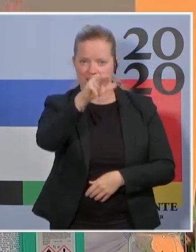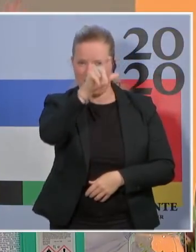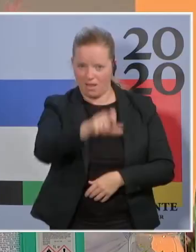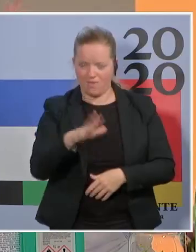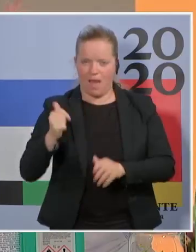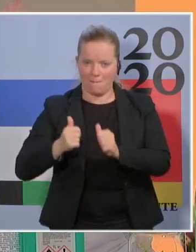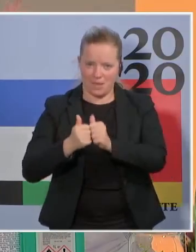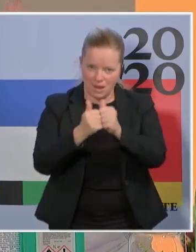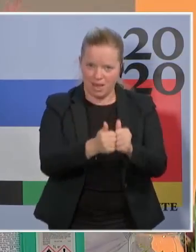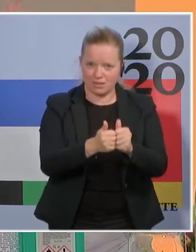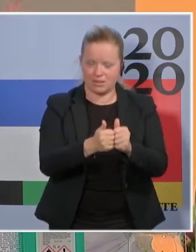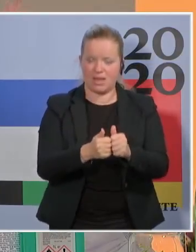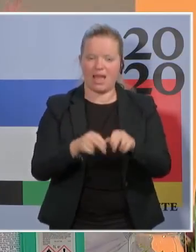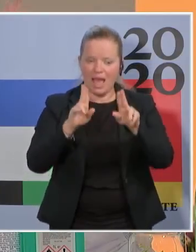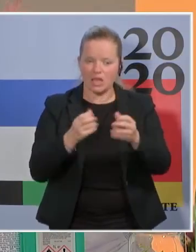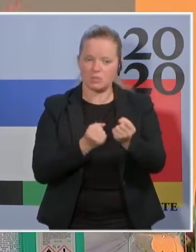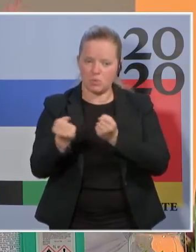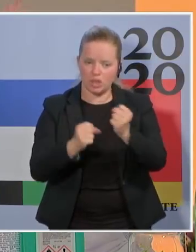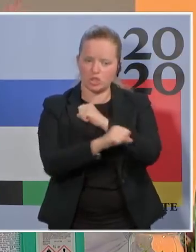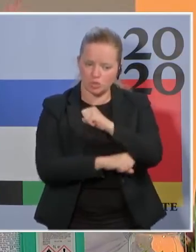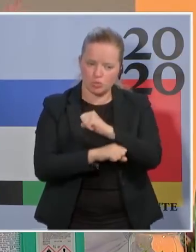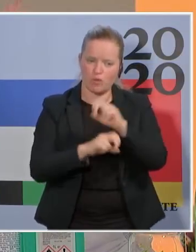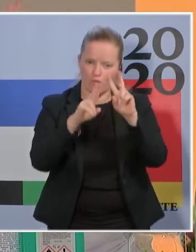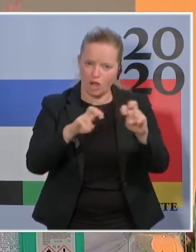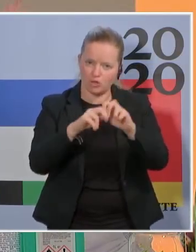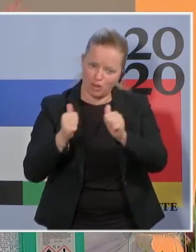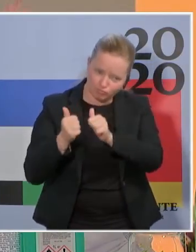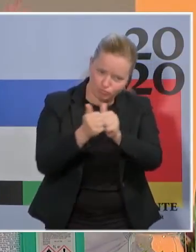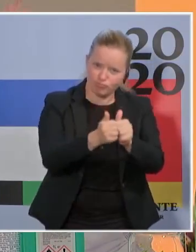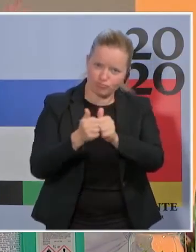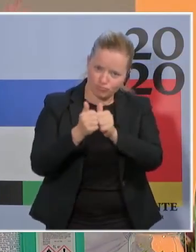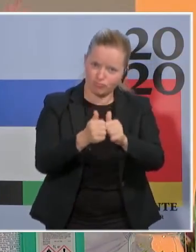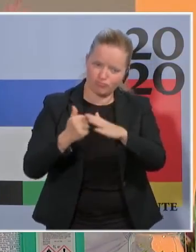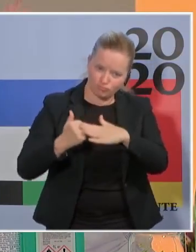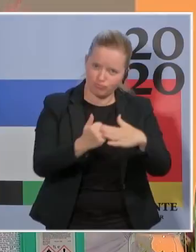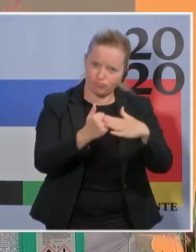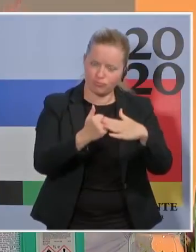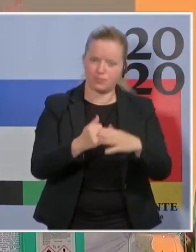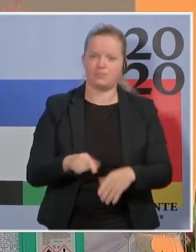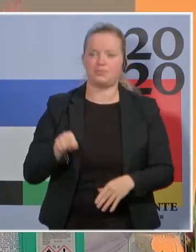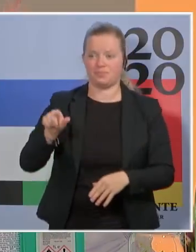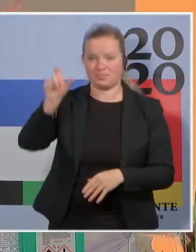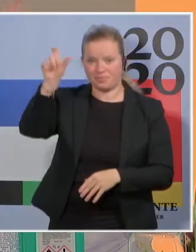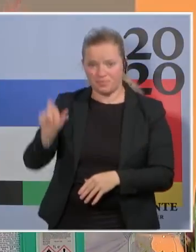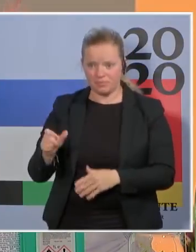in seinen rechtspolitischen Studien und Forschungen, tritt er auf einmal auf